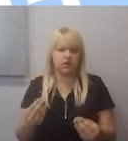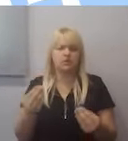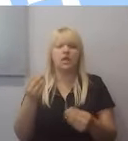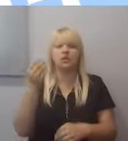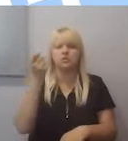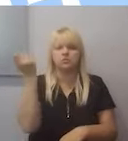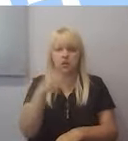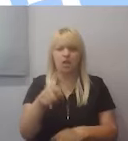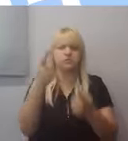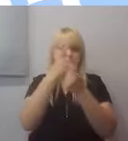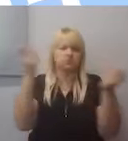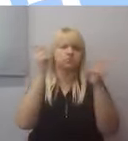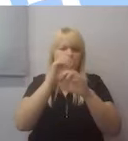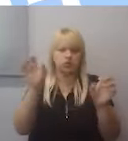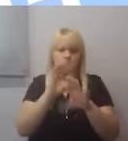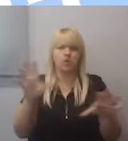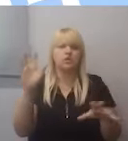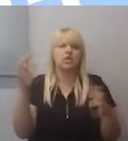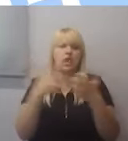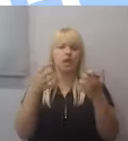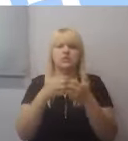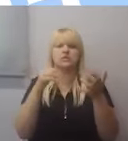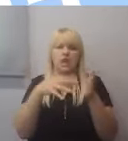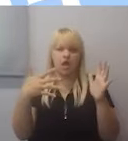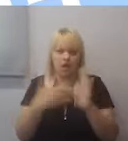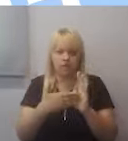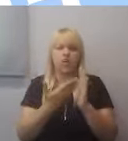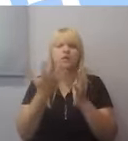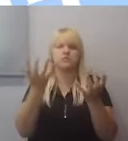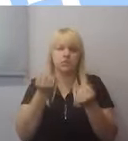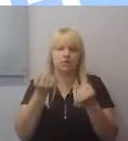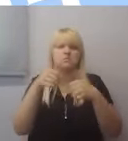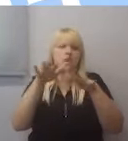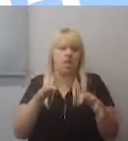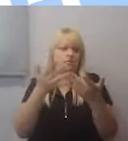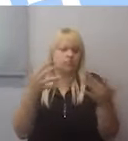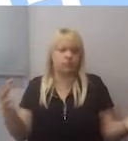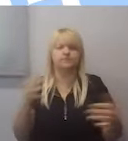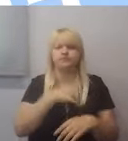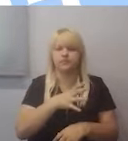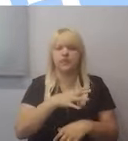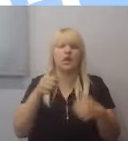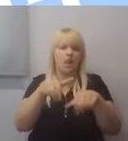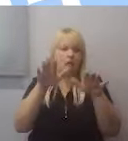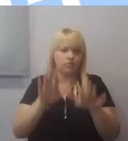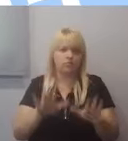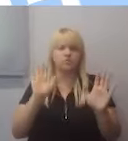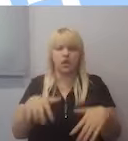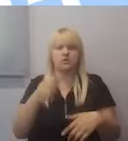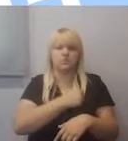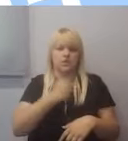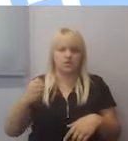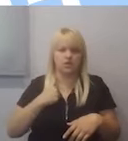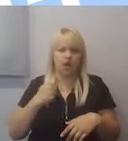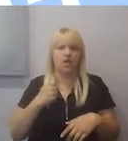pieņemt virkne lēmumu tai skaitā kas ir svarīgi tika pieņemti lēmumi par militāro administrāciju izveidi un tad es tā tālāk izskaidrošu kas tas